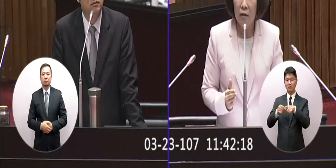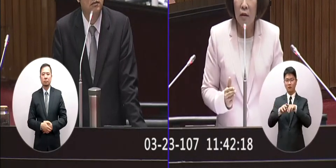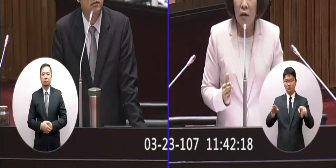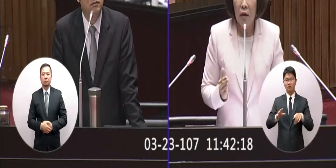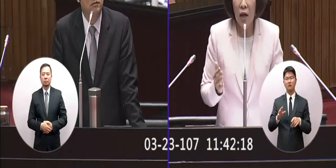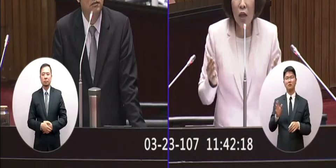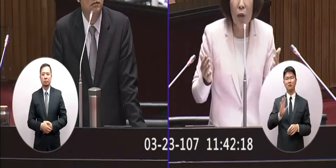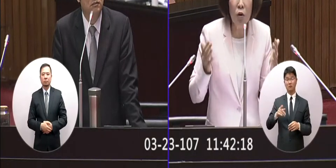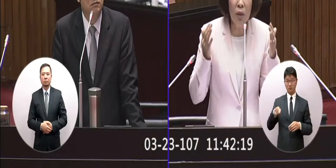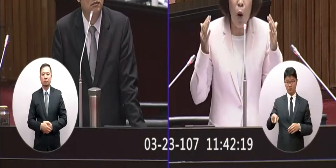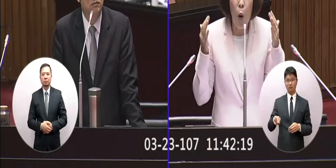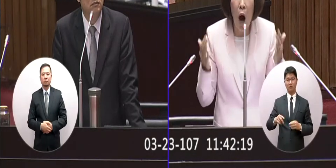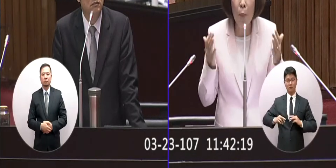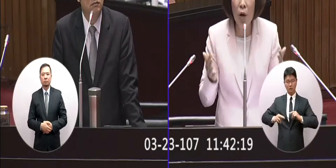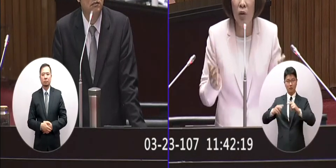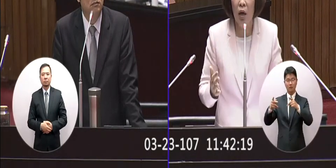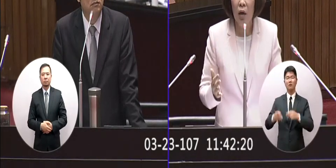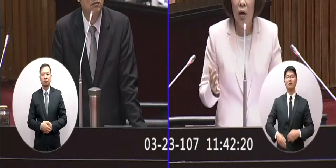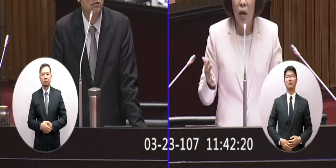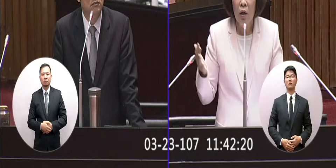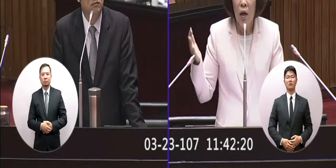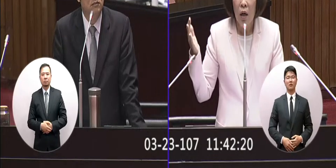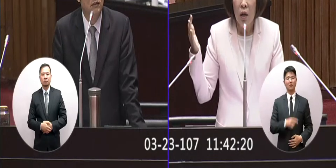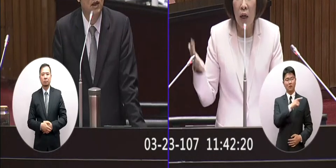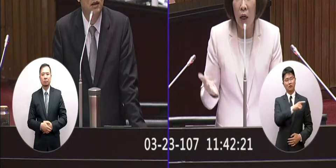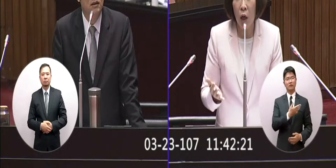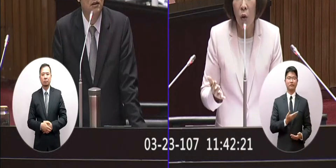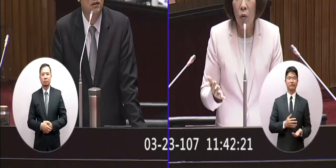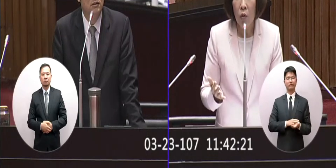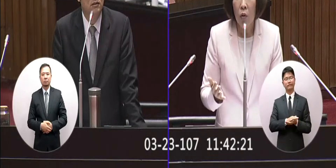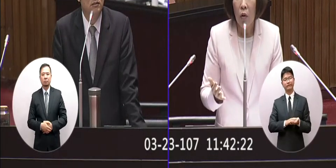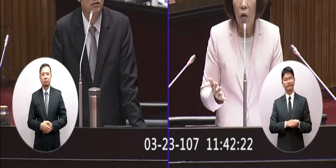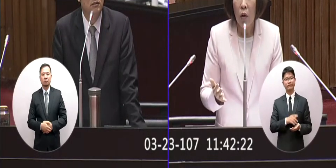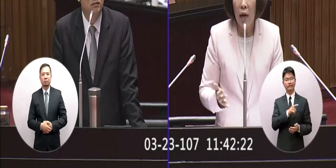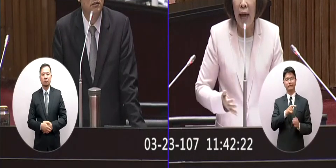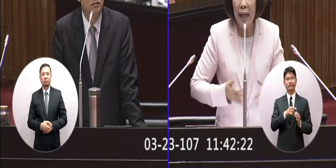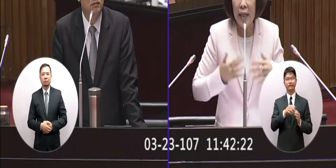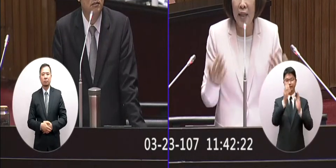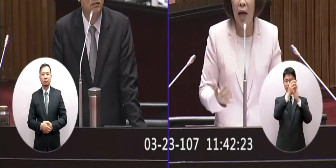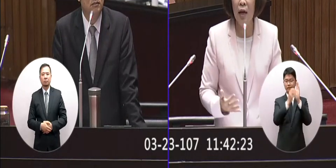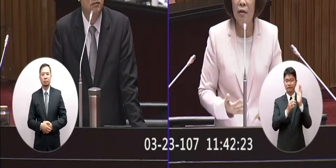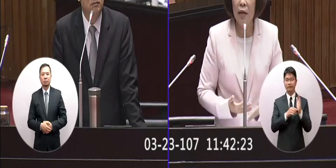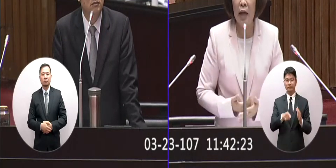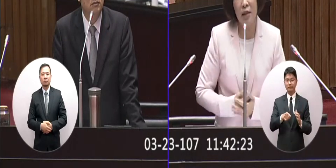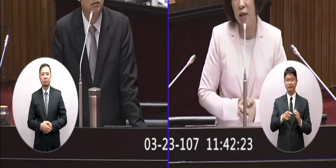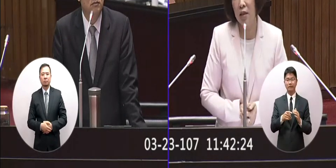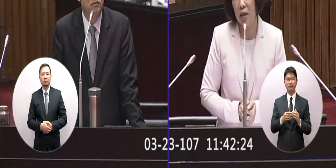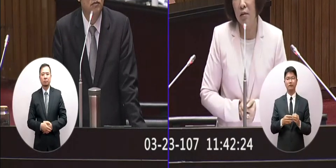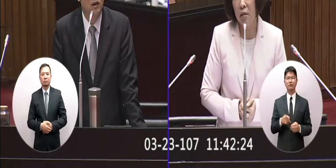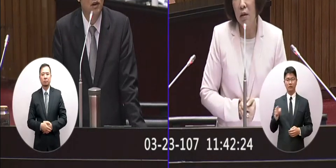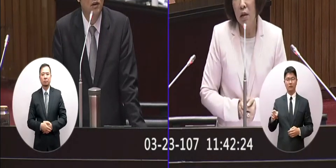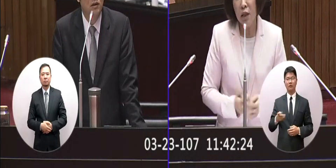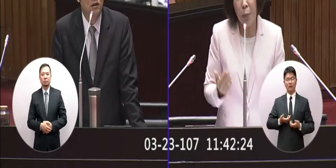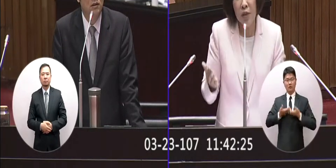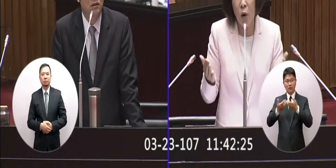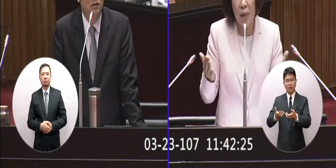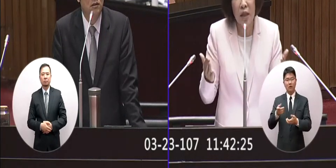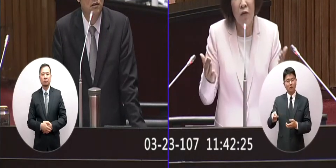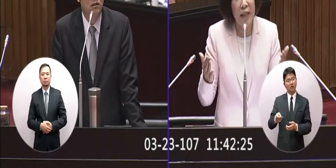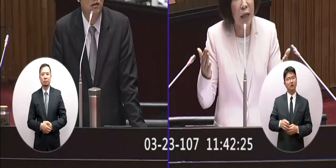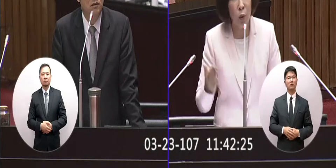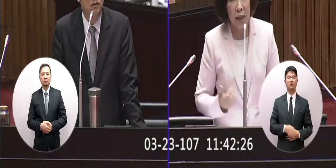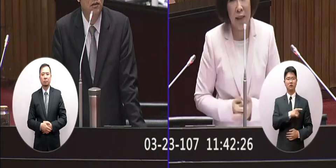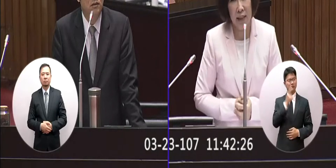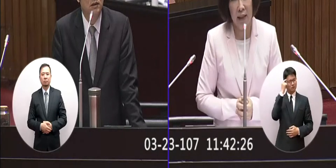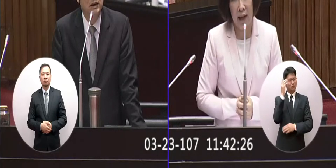等，而你们用这么荒谬的理由来隐藏了他的牺牲，这不是我